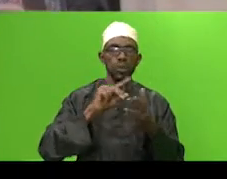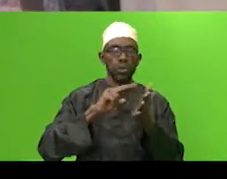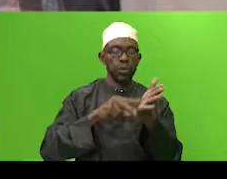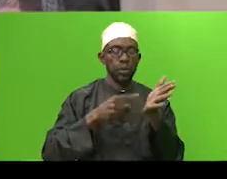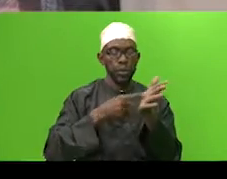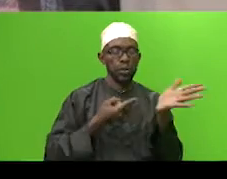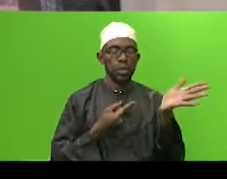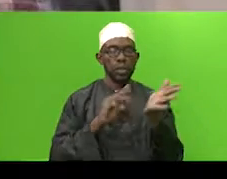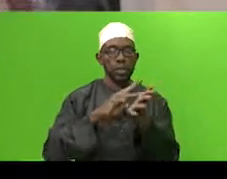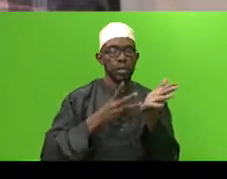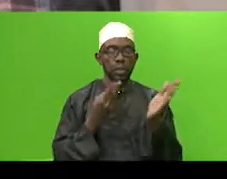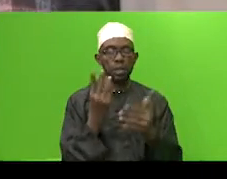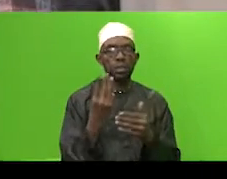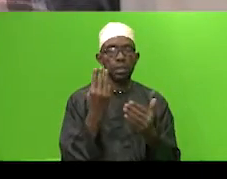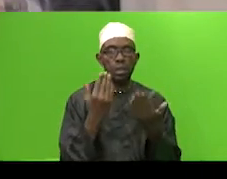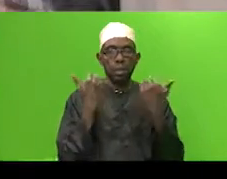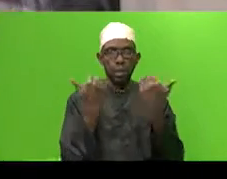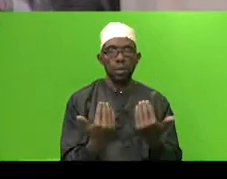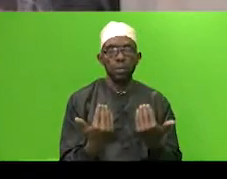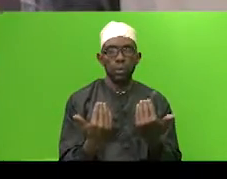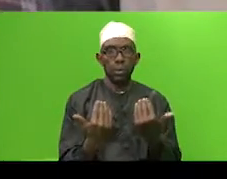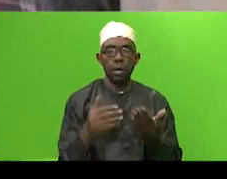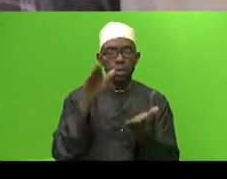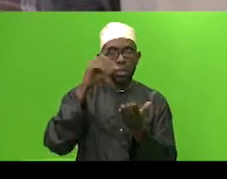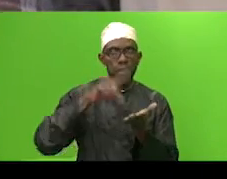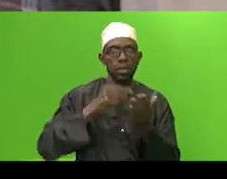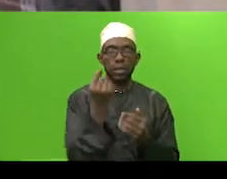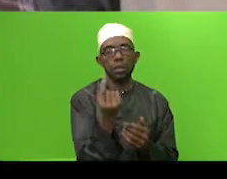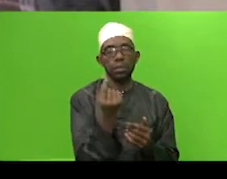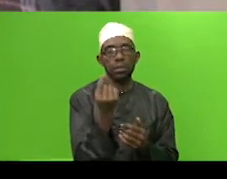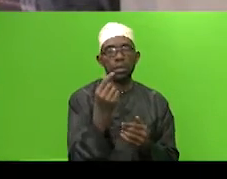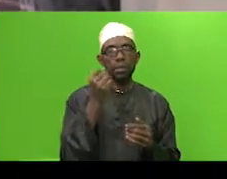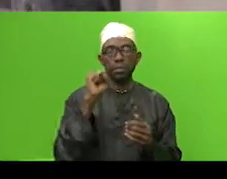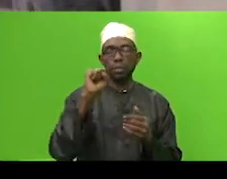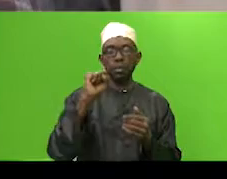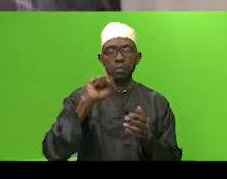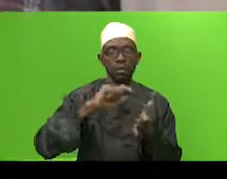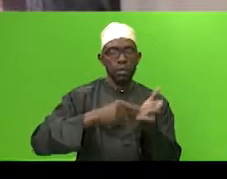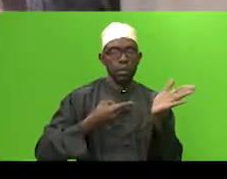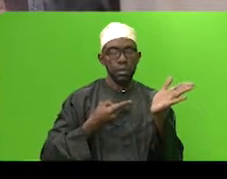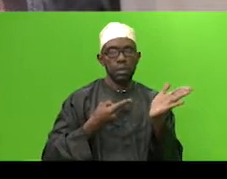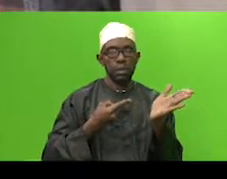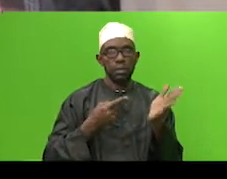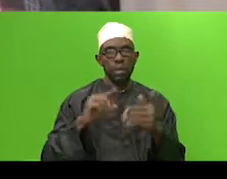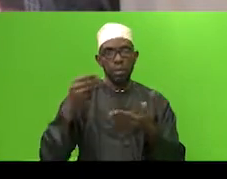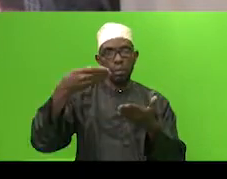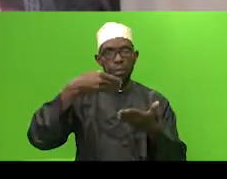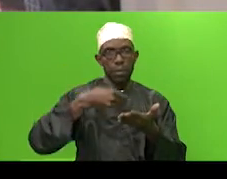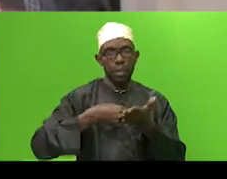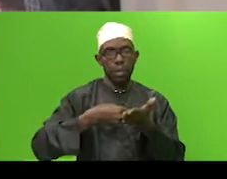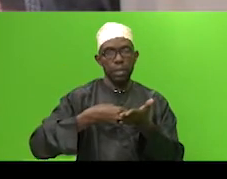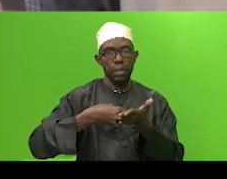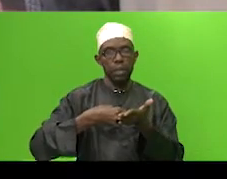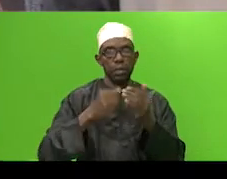ya 3. Sasa hizi ile iko chini ni ngapi? 5. Hiyo 5 mimi nikinunua si lazima